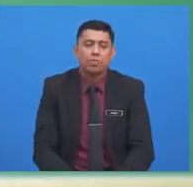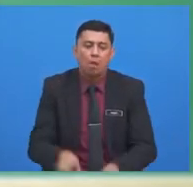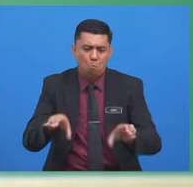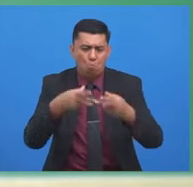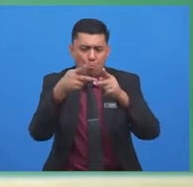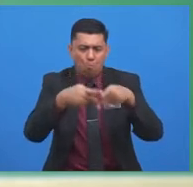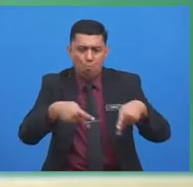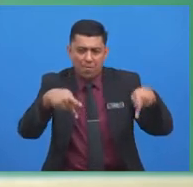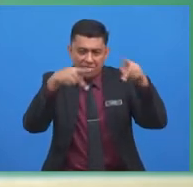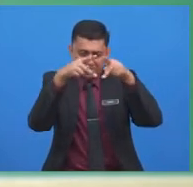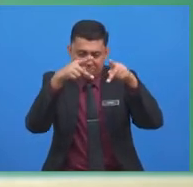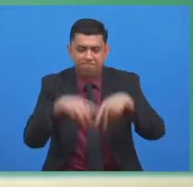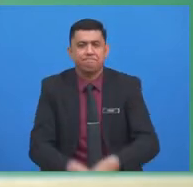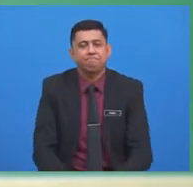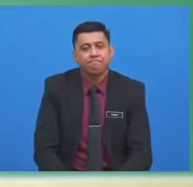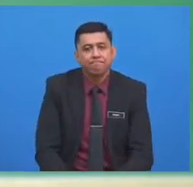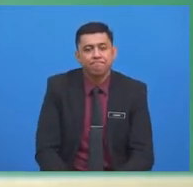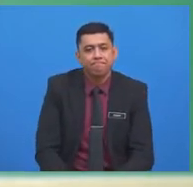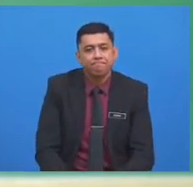bunga dan sebagainya.